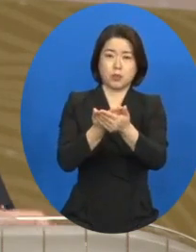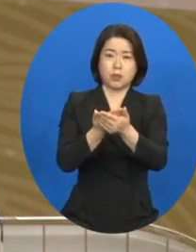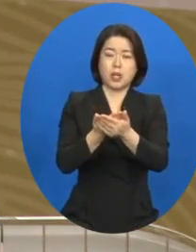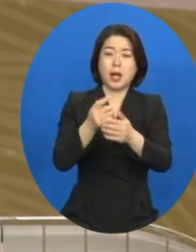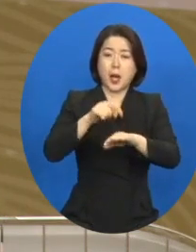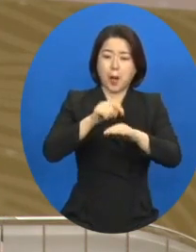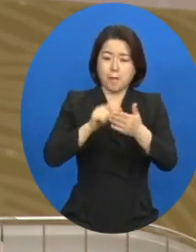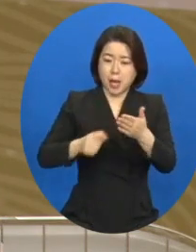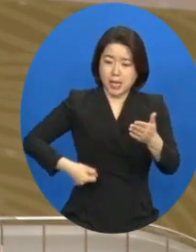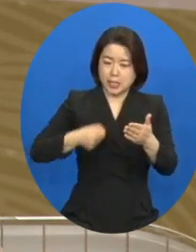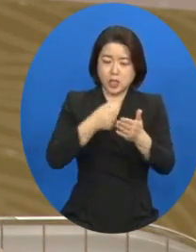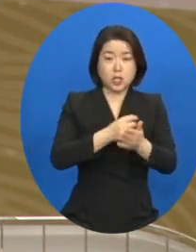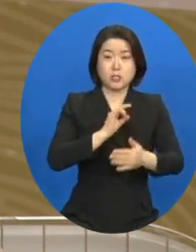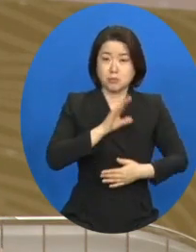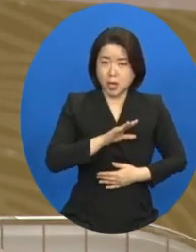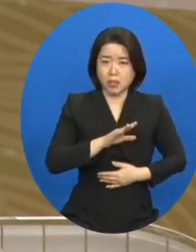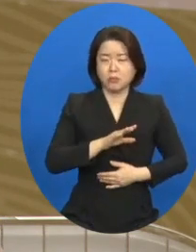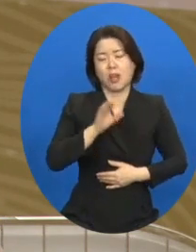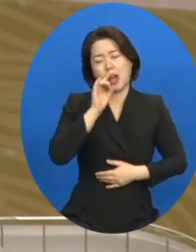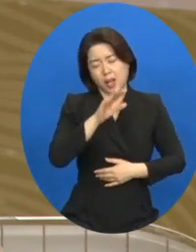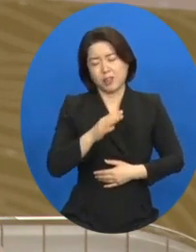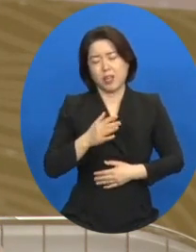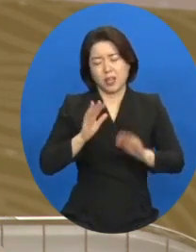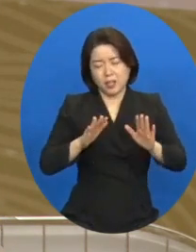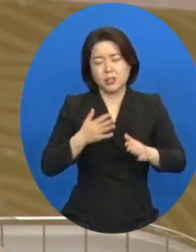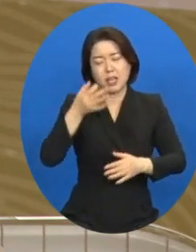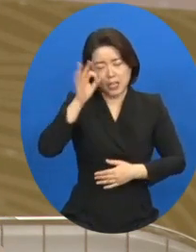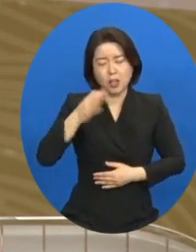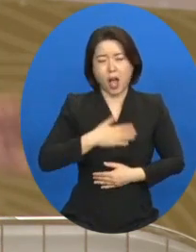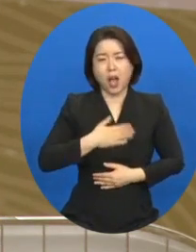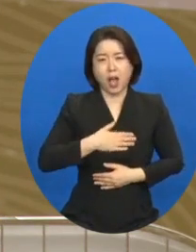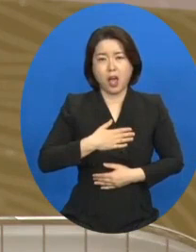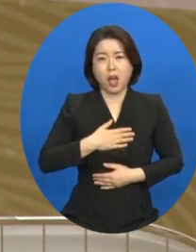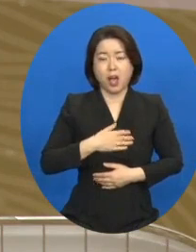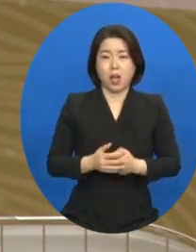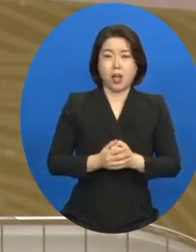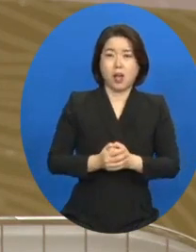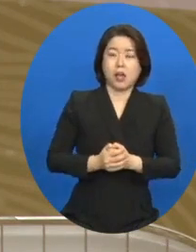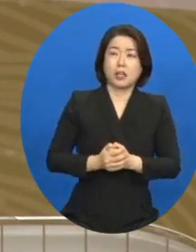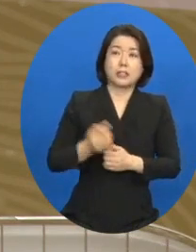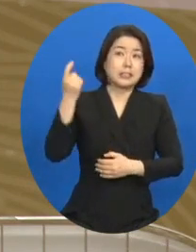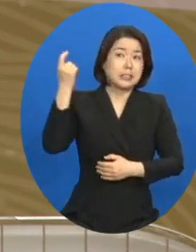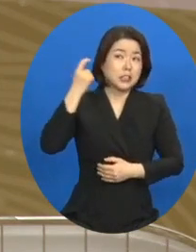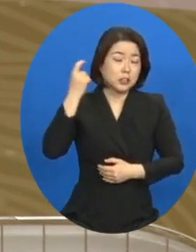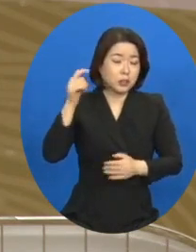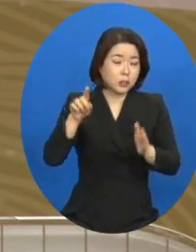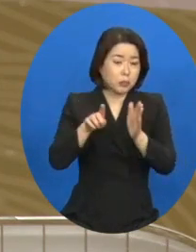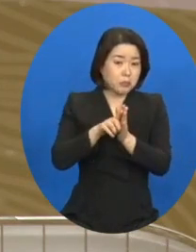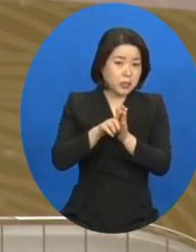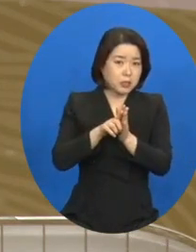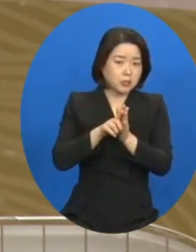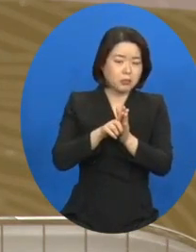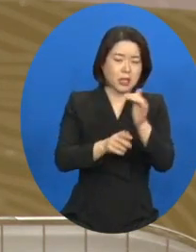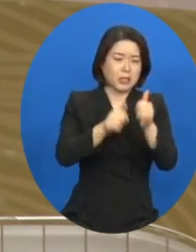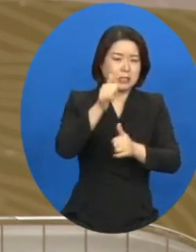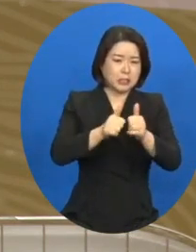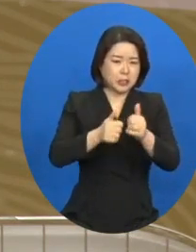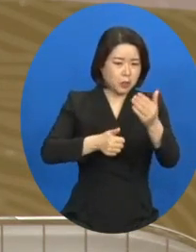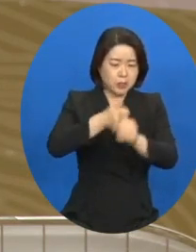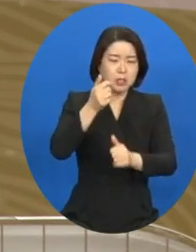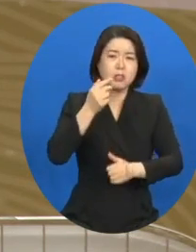마음의 결심만 가지고는 안 되는 것을 이제 인정합니다. 들어서 믿는 믿음으로는 시험을 못